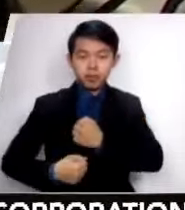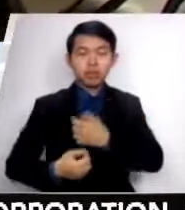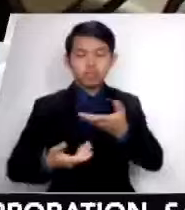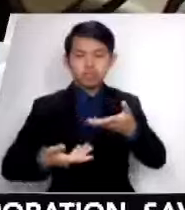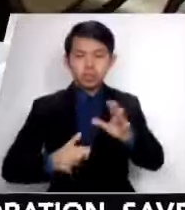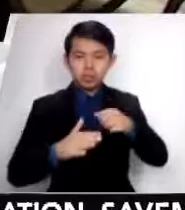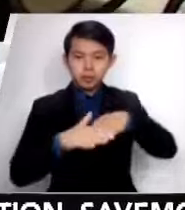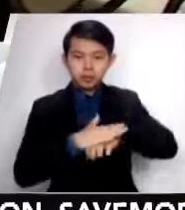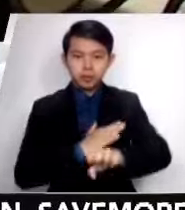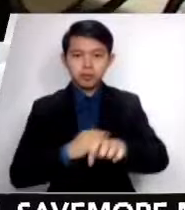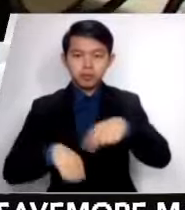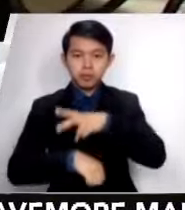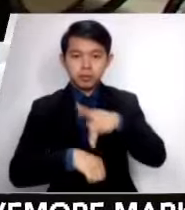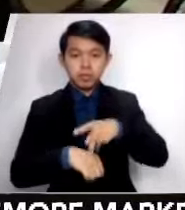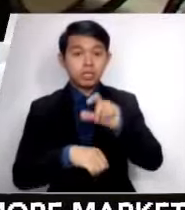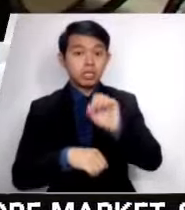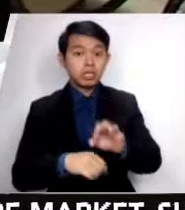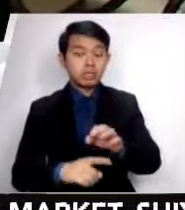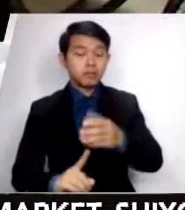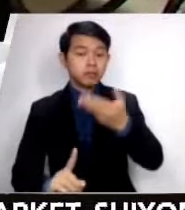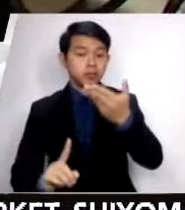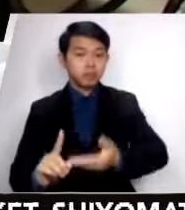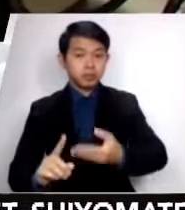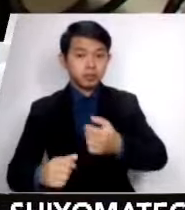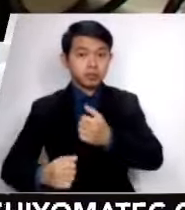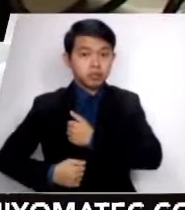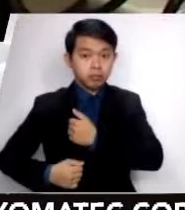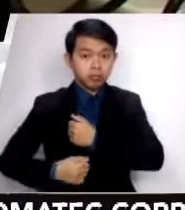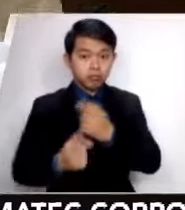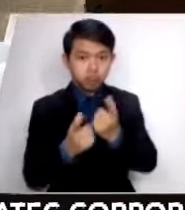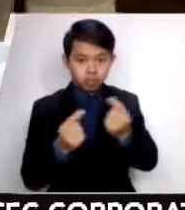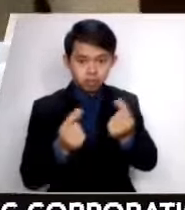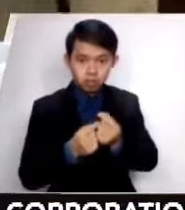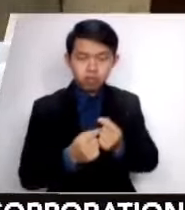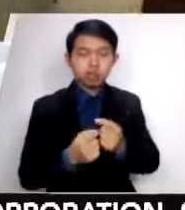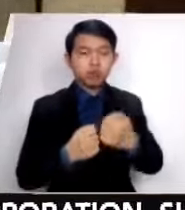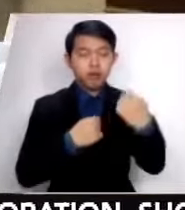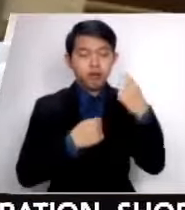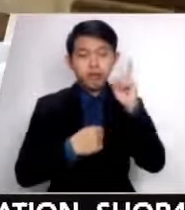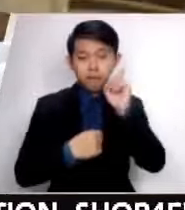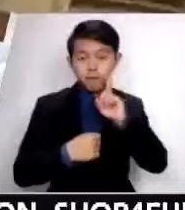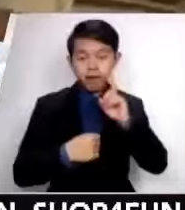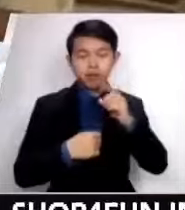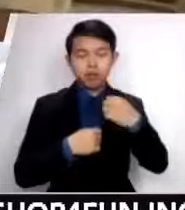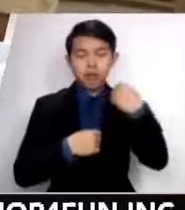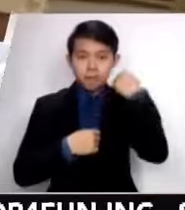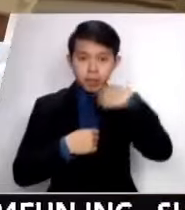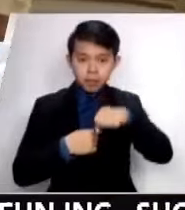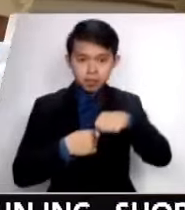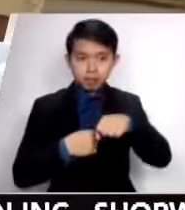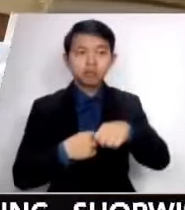daw sa batas ang Japanese servicemen, makikipagtulungan sila sa Pilipinas sa paghahabol sa mga ito.